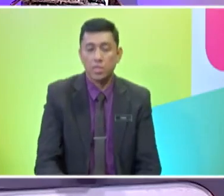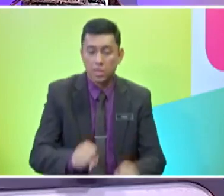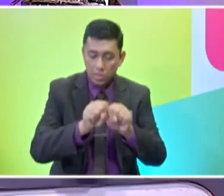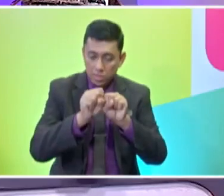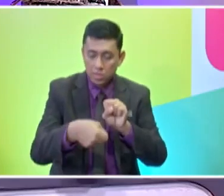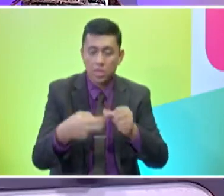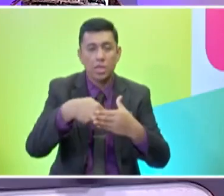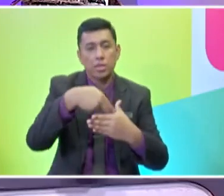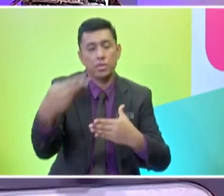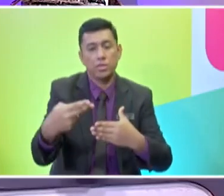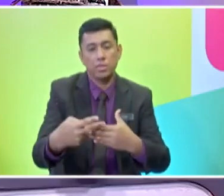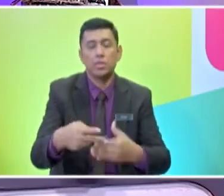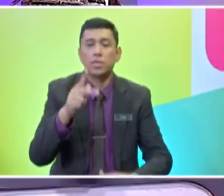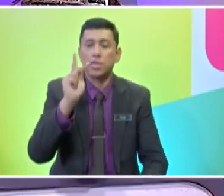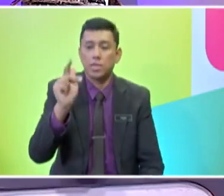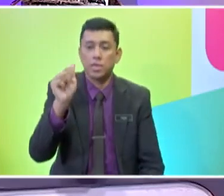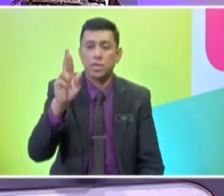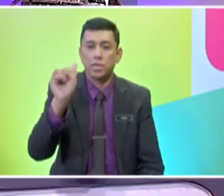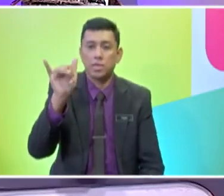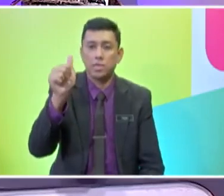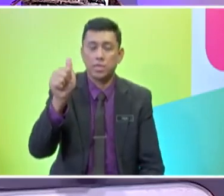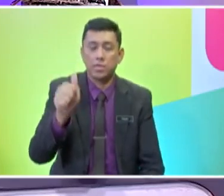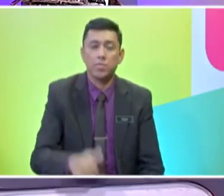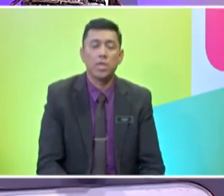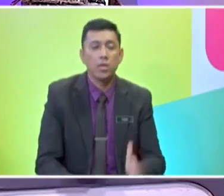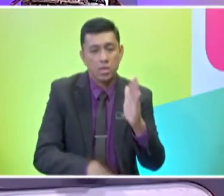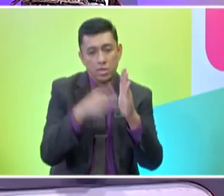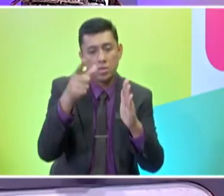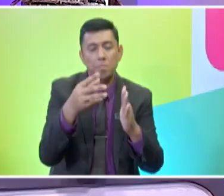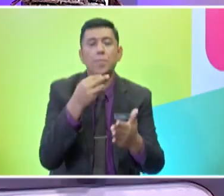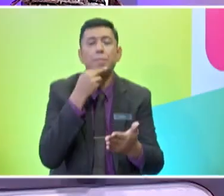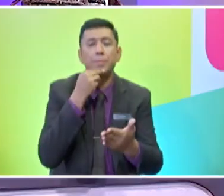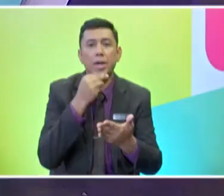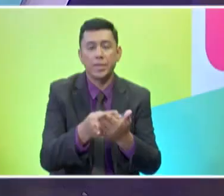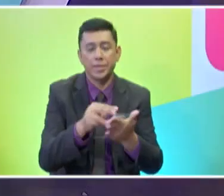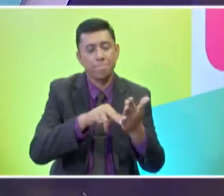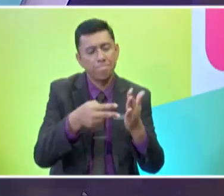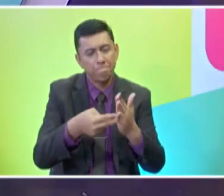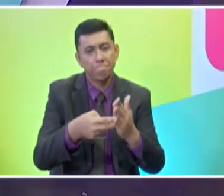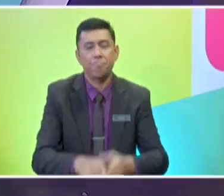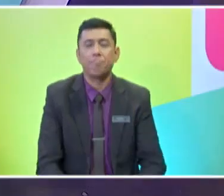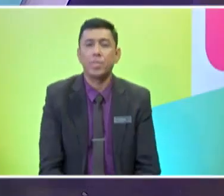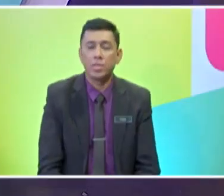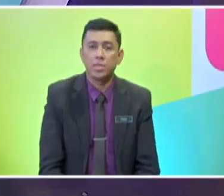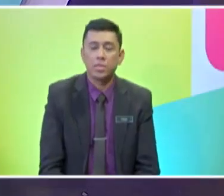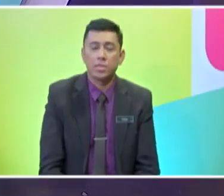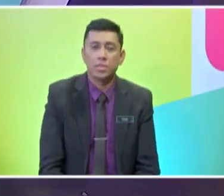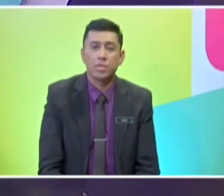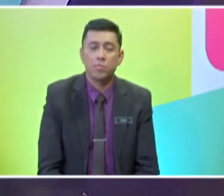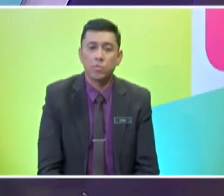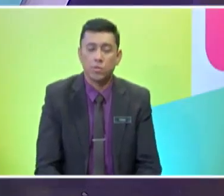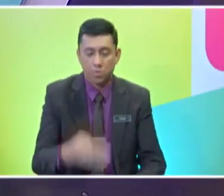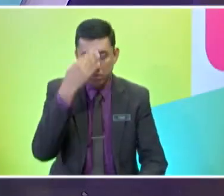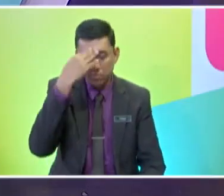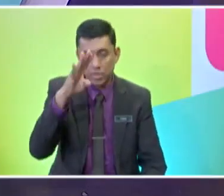hasil karya kita ini hasil 3 dimensi itu menjadi lebih bermakna Ya saya percaya juga dan Cikgu